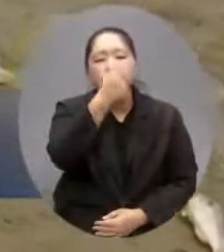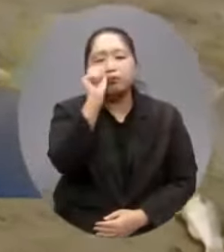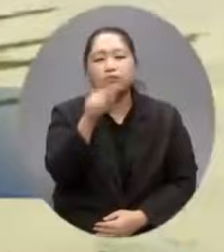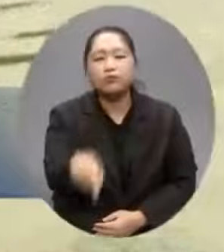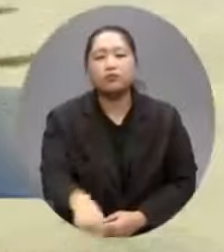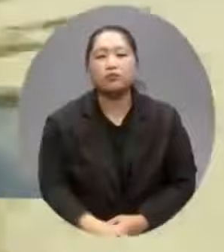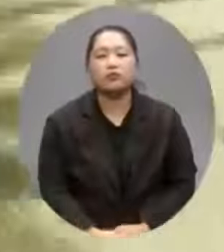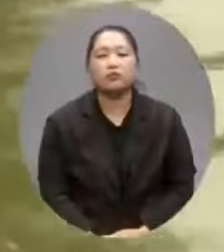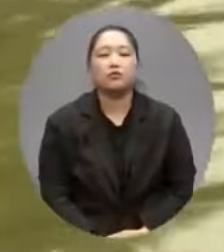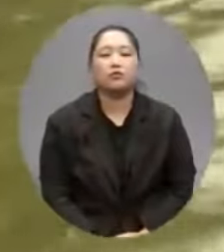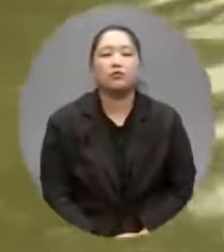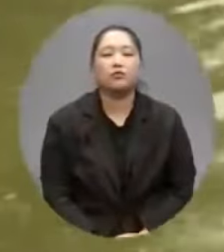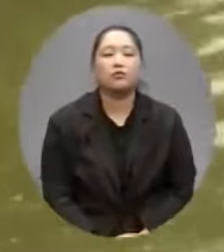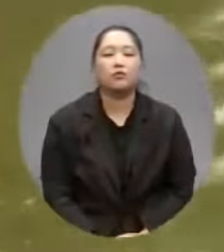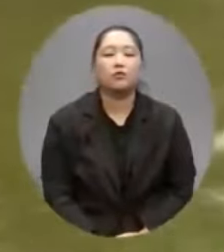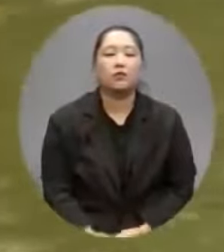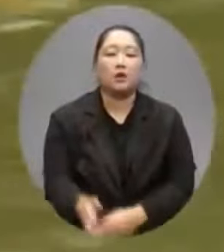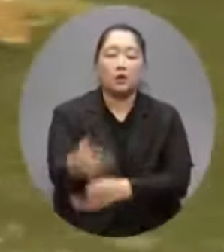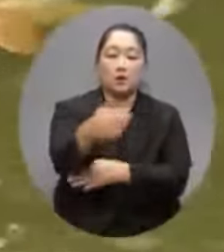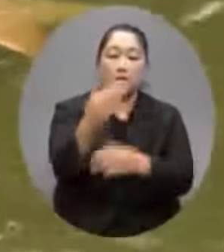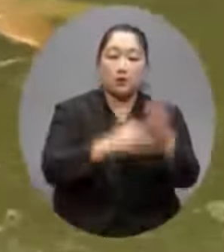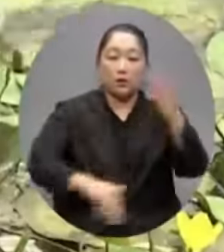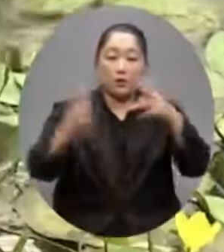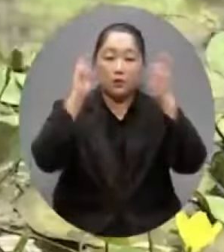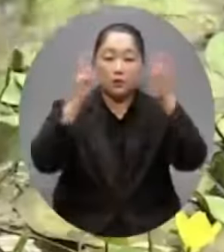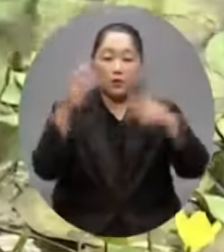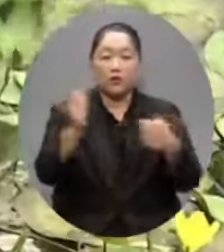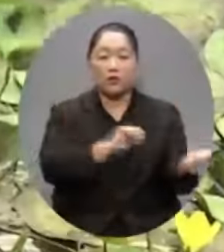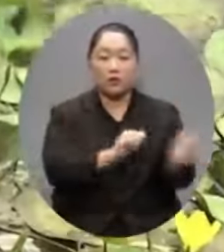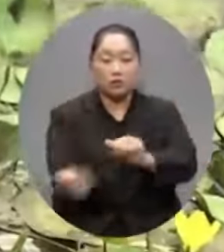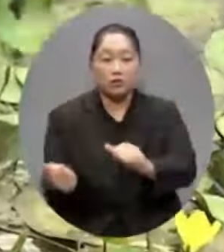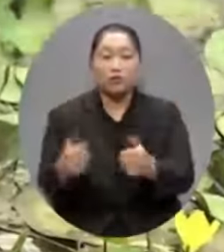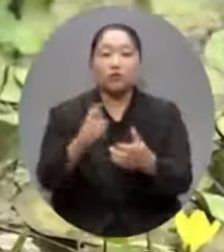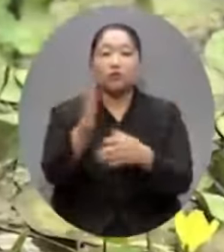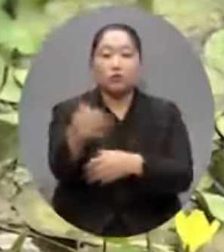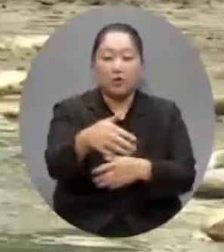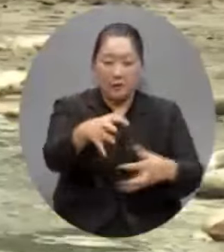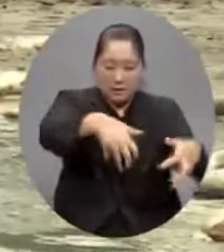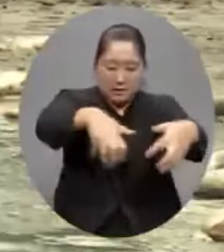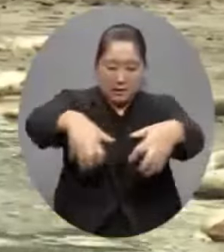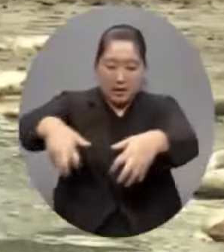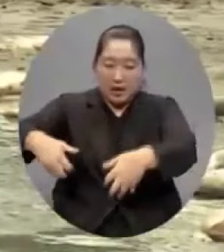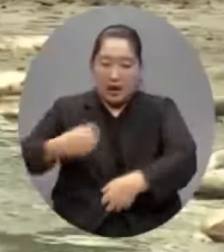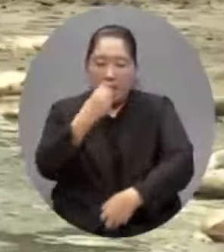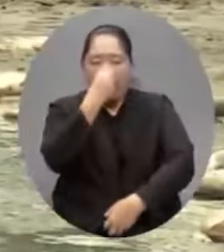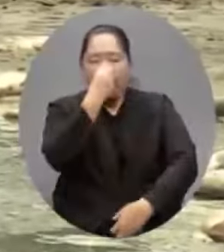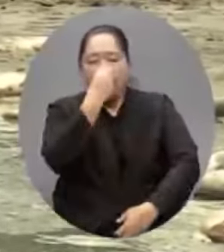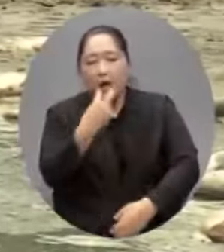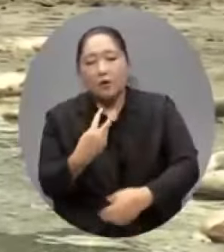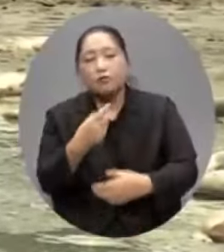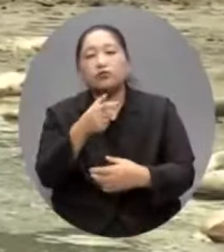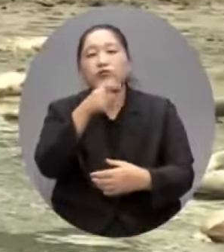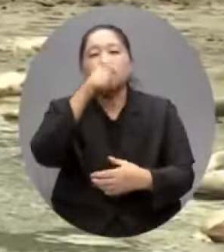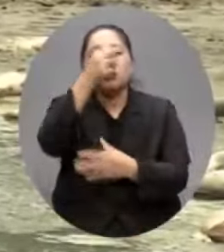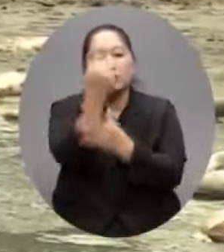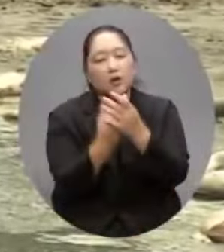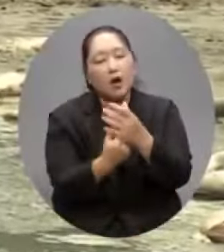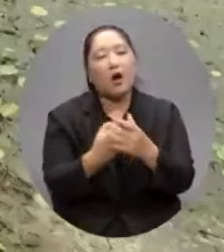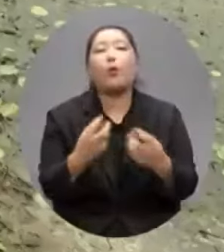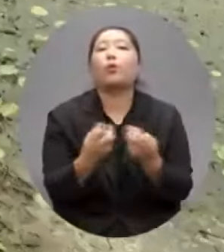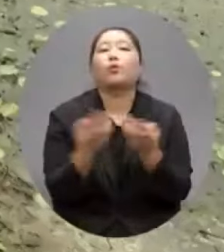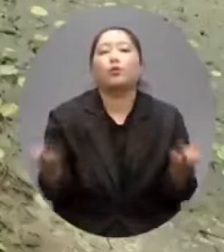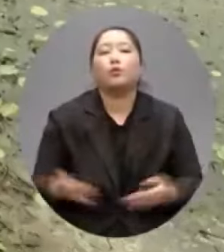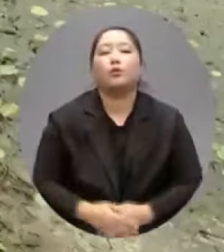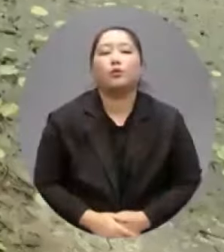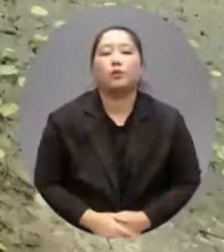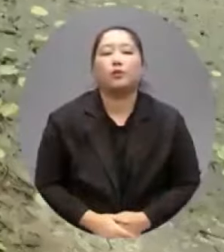물이 좀 농어촌 공사는 폐사한 물고기 수거에 나섰지만 악취와 수질 오염 우려는 여전한 상황.